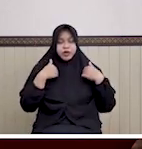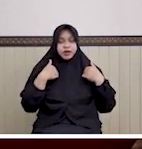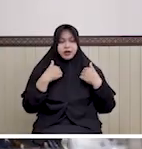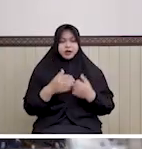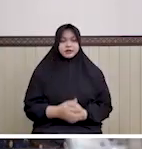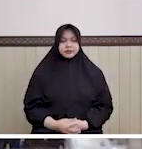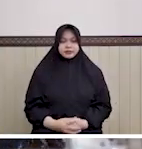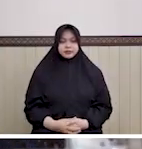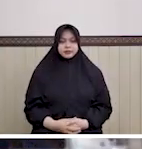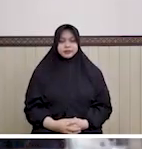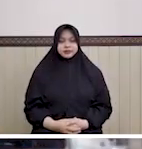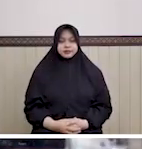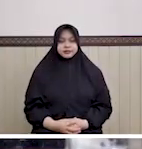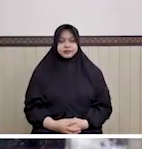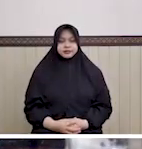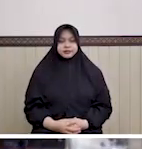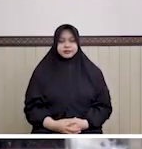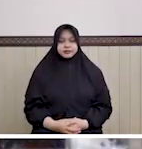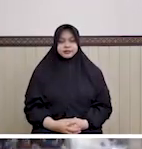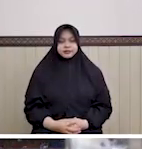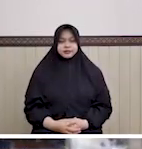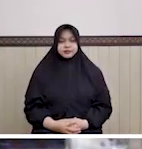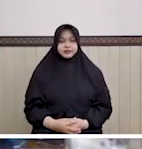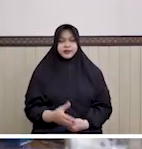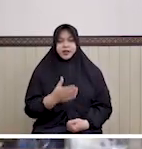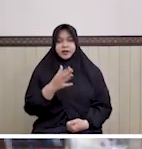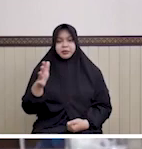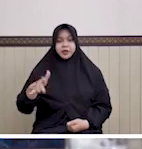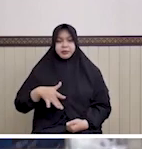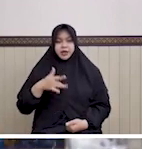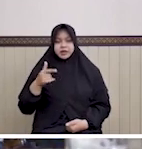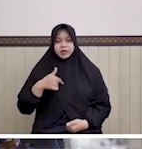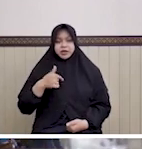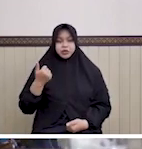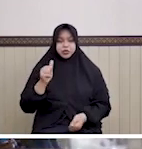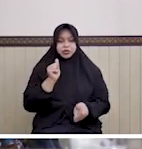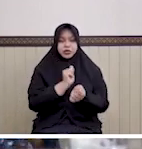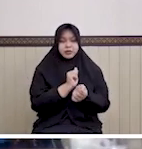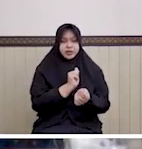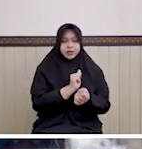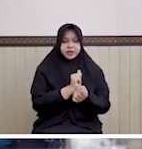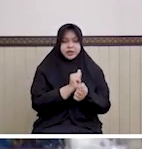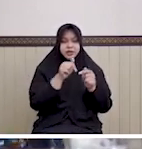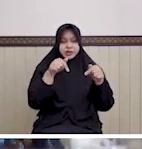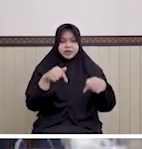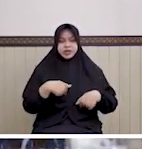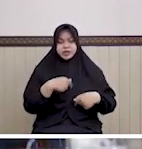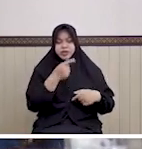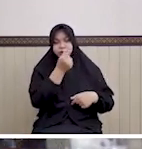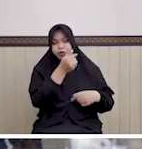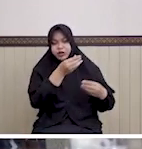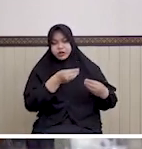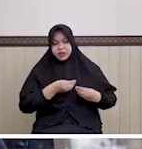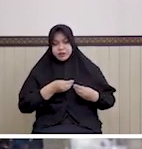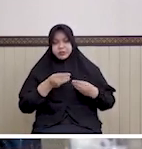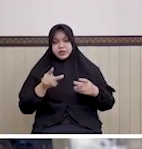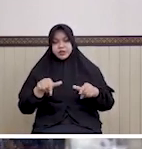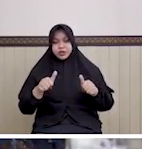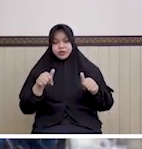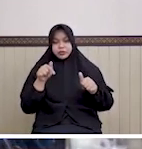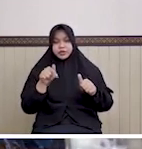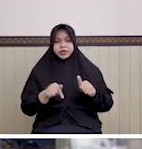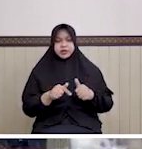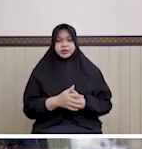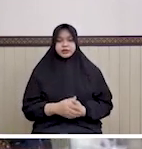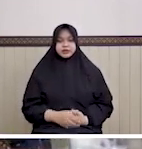juga dikarenakan mereka merasa sudah bekerja di sini saya bisa dapat uang di sini bisa hidup dari sini